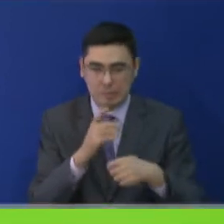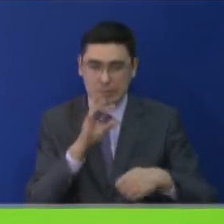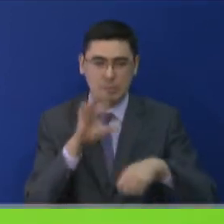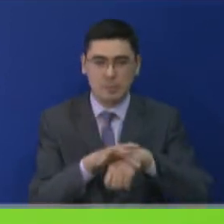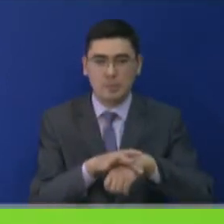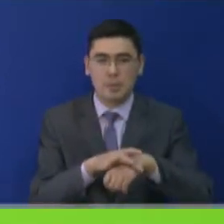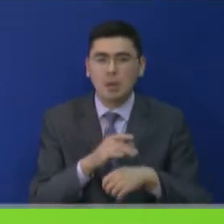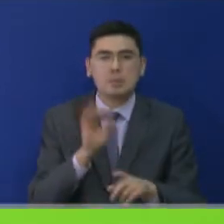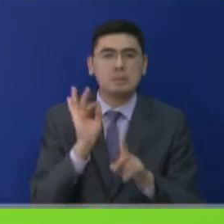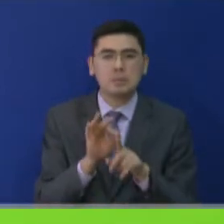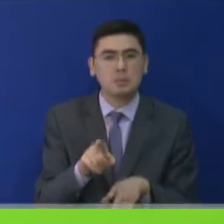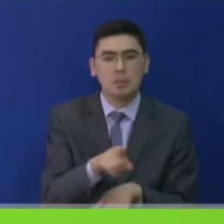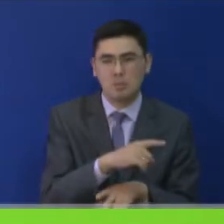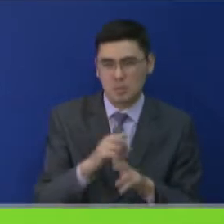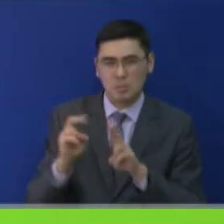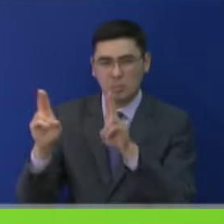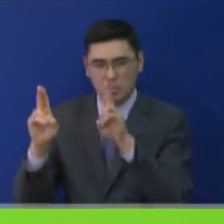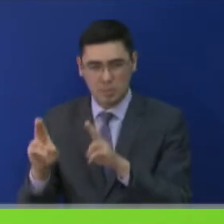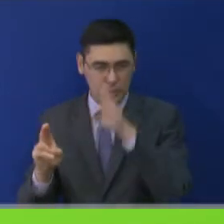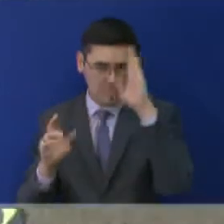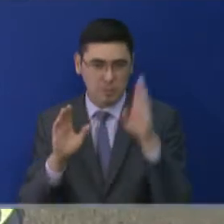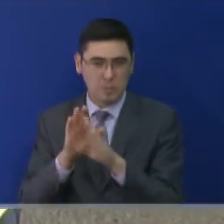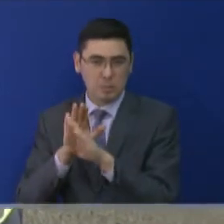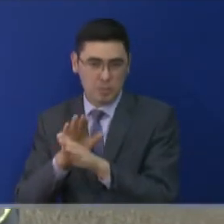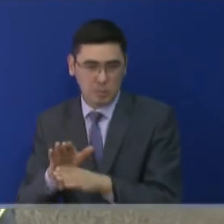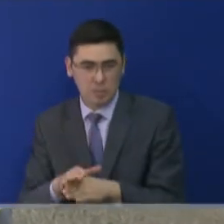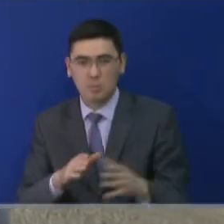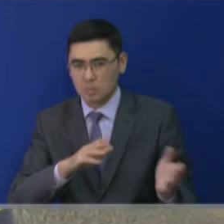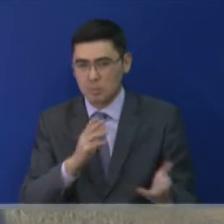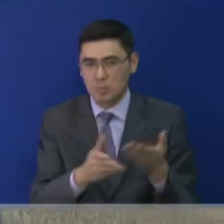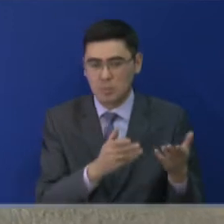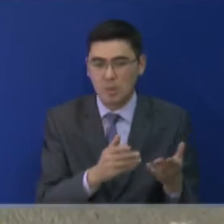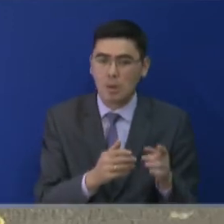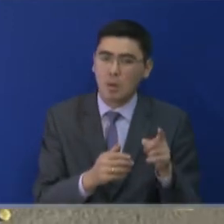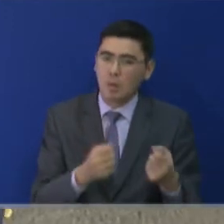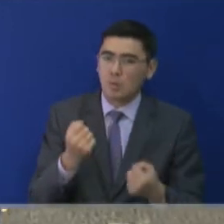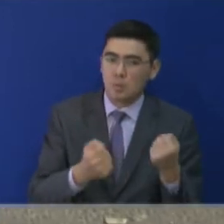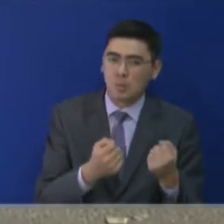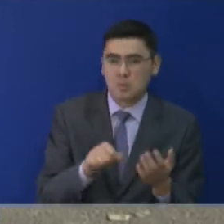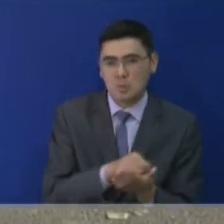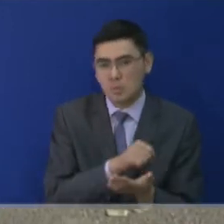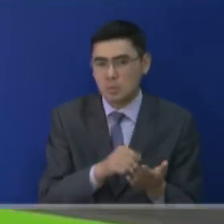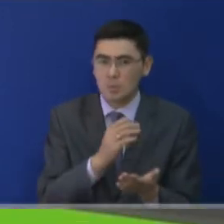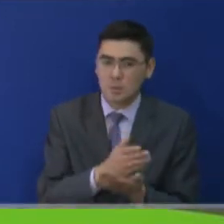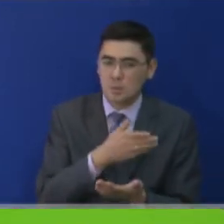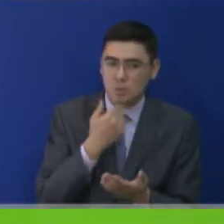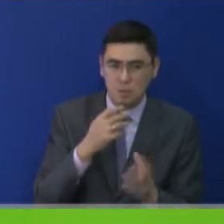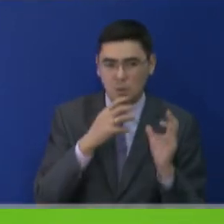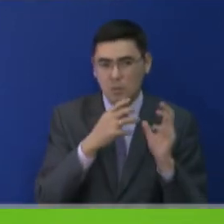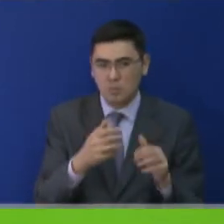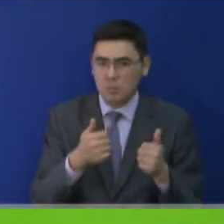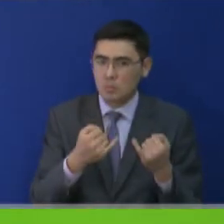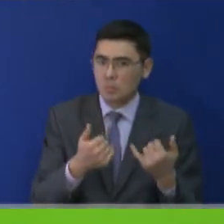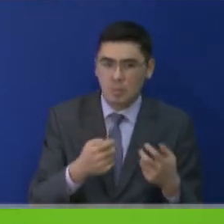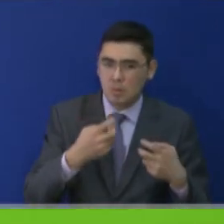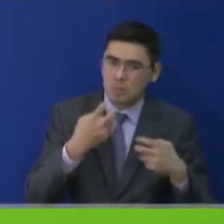жолаушылардың қауіпсіздігін қамтамасыз етуге бағытталған. Жол сақшылары жүргізушілердің куәліктері мен көліктің техникалық жағдайын жіті тексеруде.